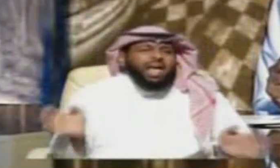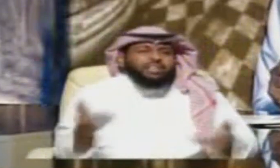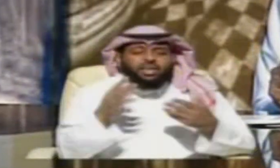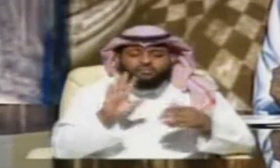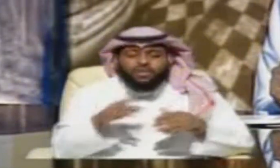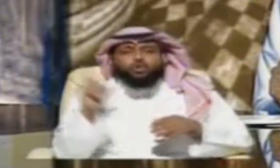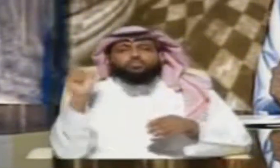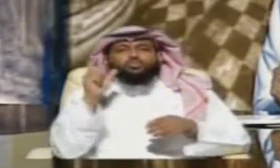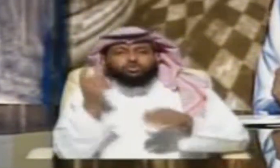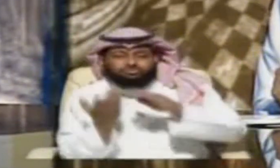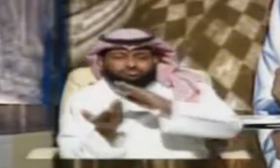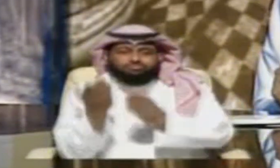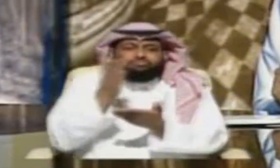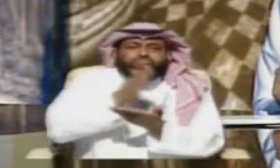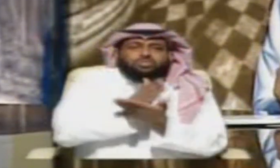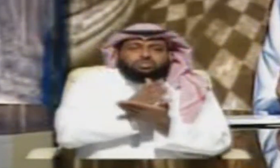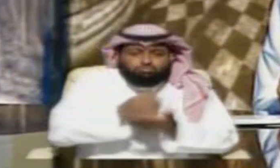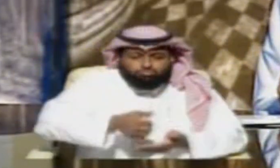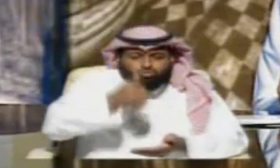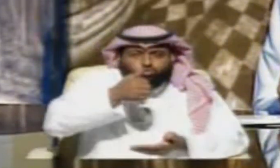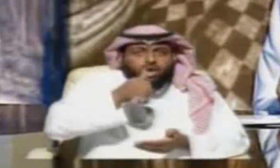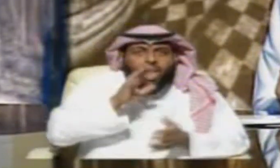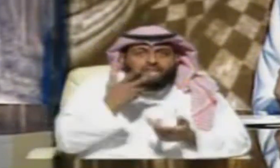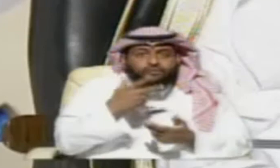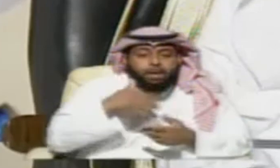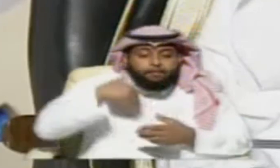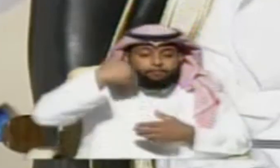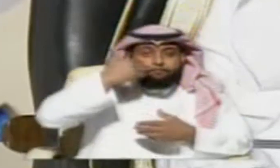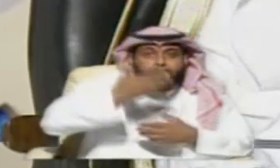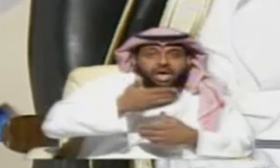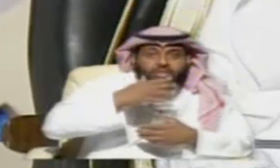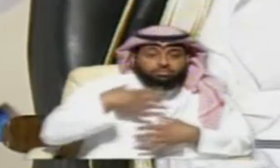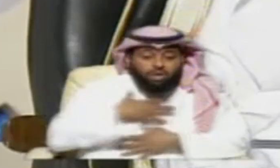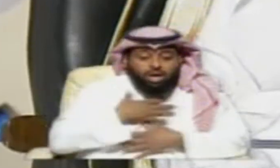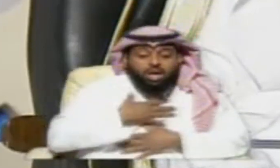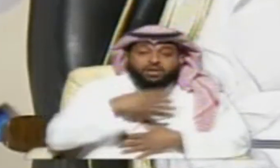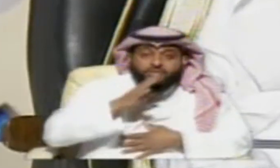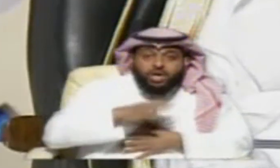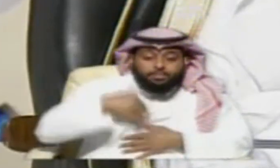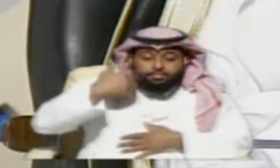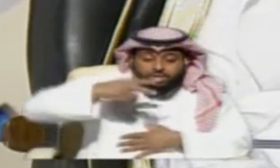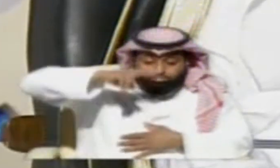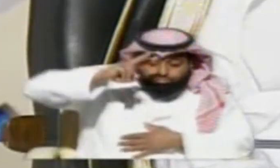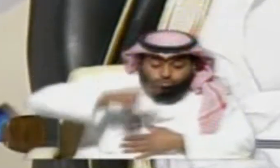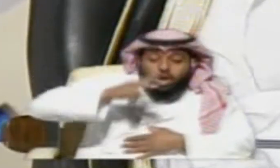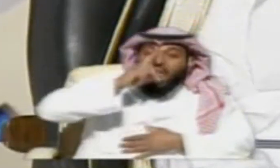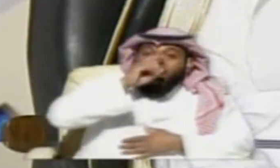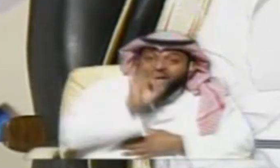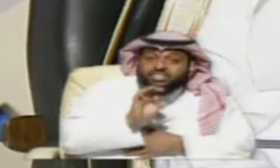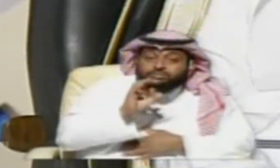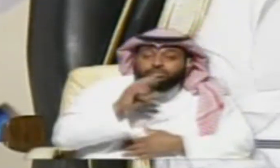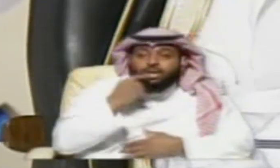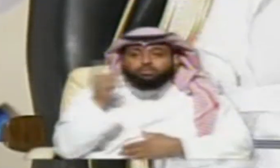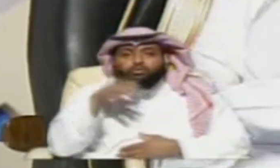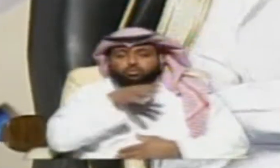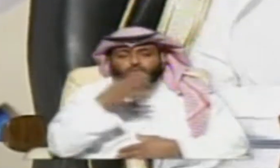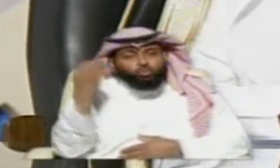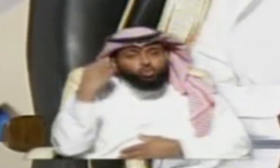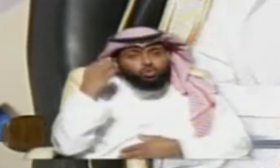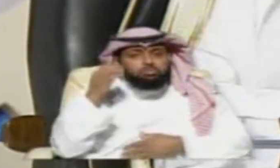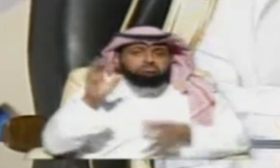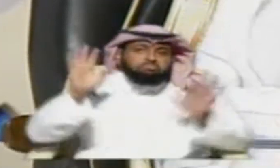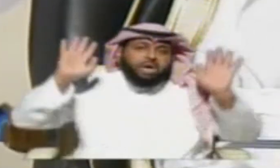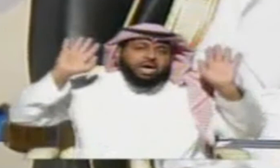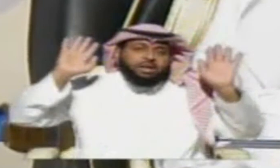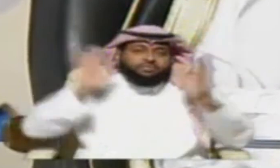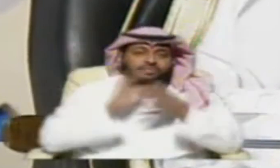ورد بهذه السنة شيء؟ لا أعلم أن ذلك ثابت عن النبي صلى الله عليه وسلم في السنة، وإنما لو أمر